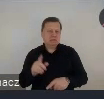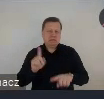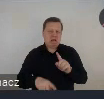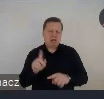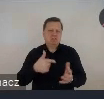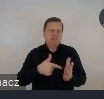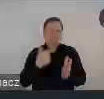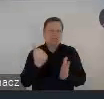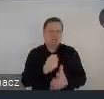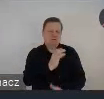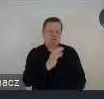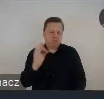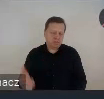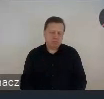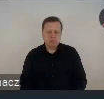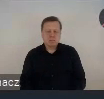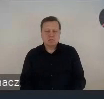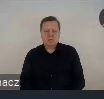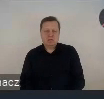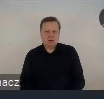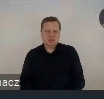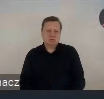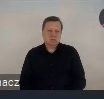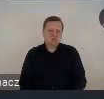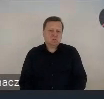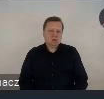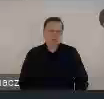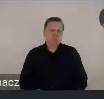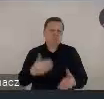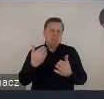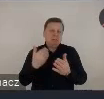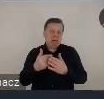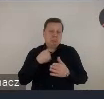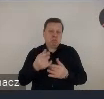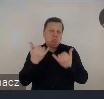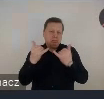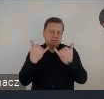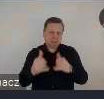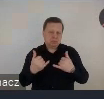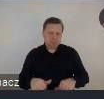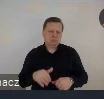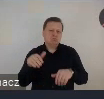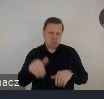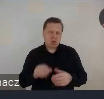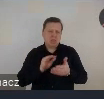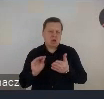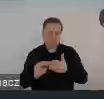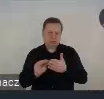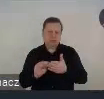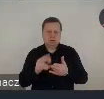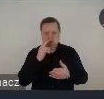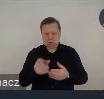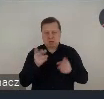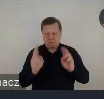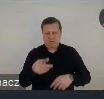w statucie danego cechu, dlatego może być różnie. Tutaj podam kilka przykładów. To są